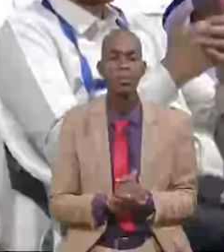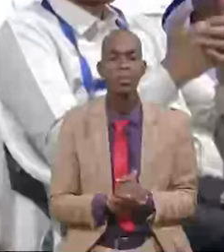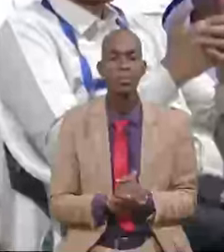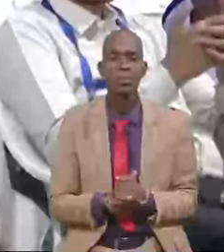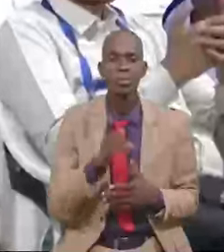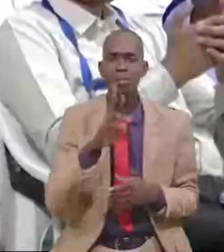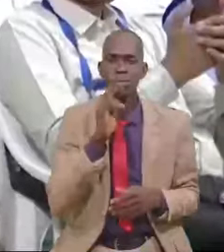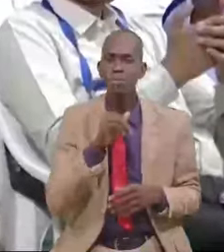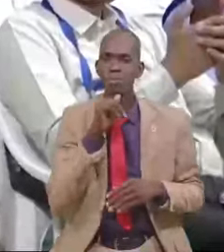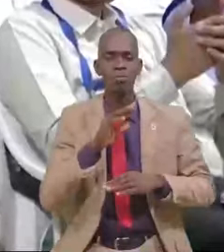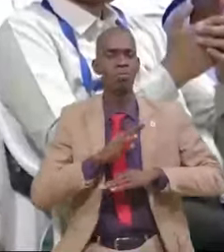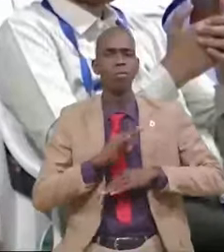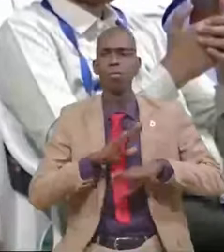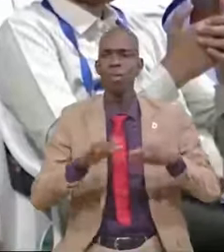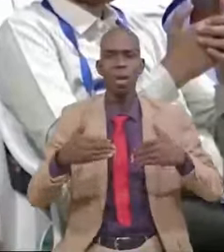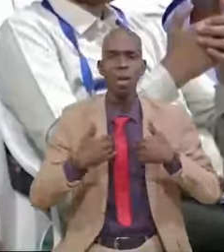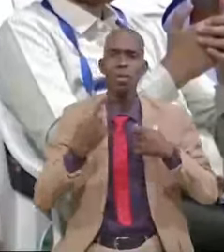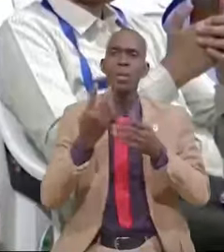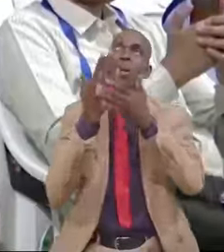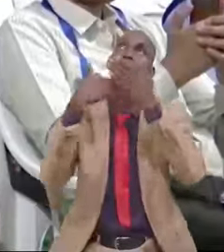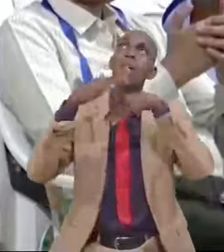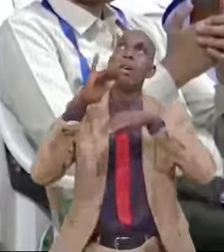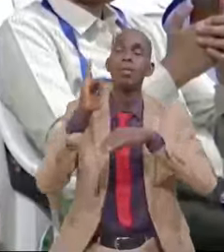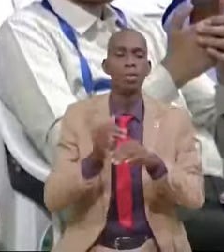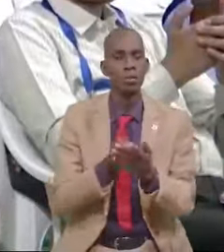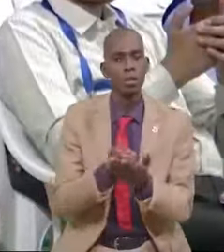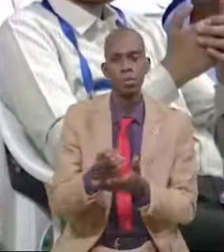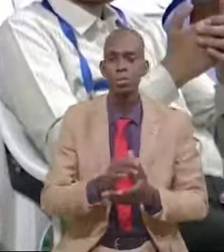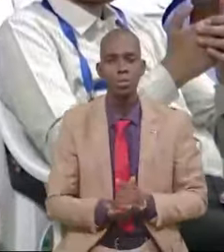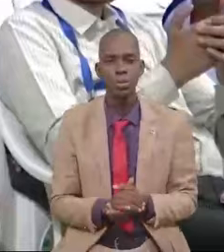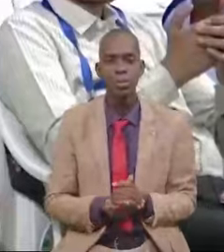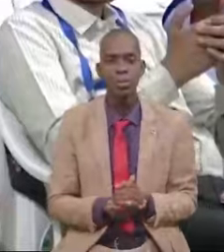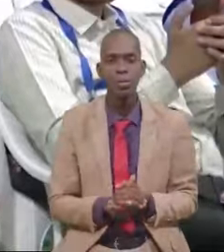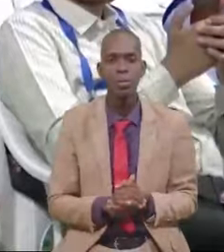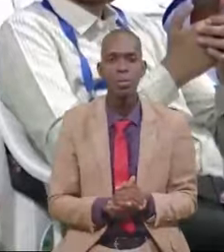Tu es insatisfait parce que tu n'as pas la vérité céleste.